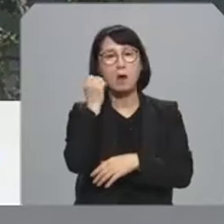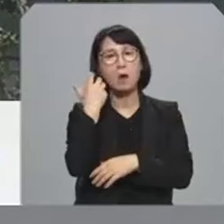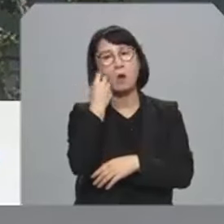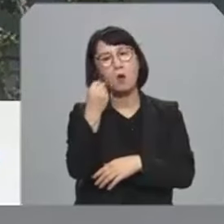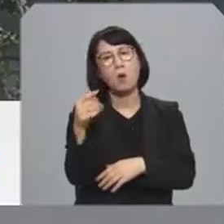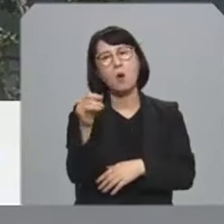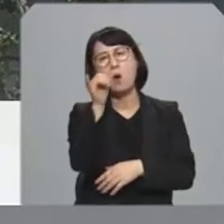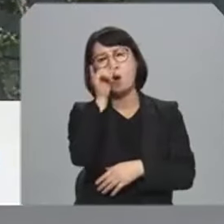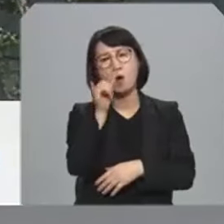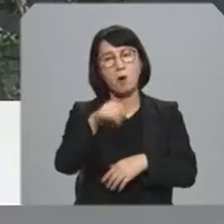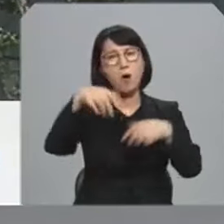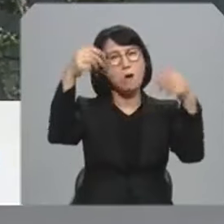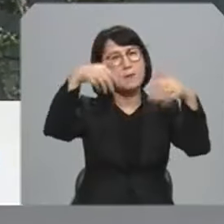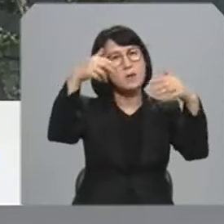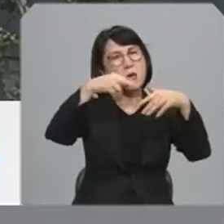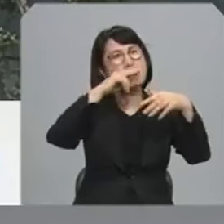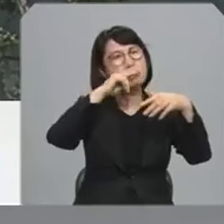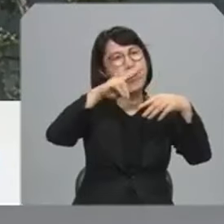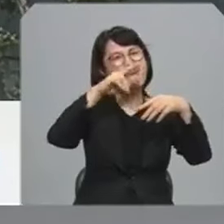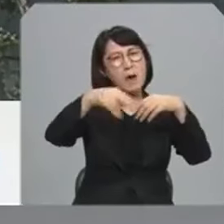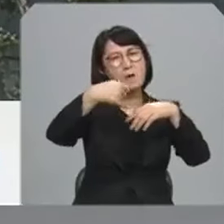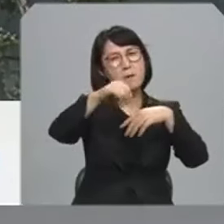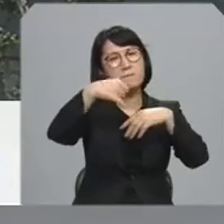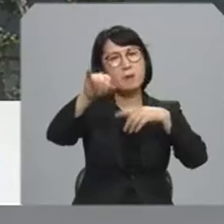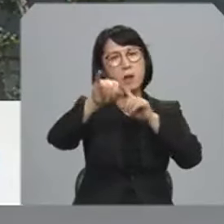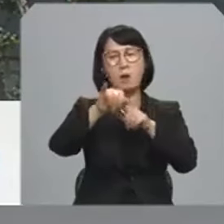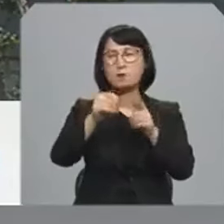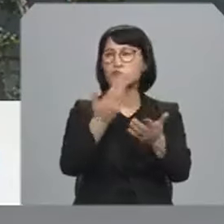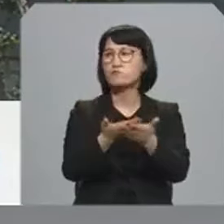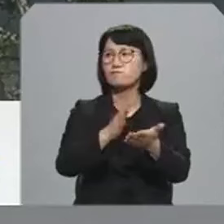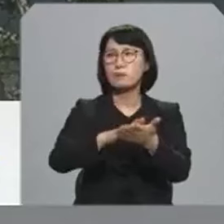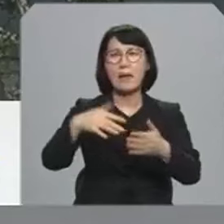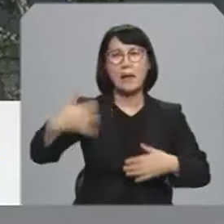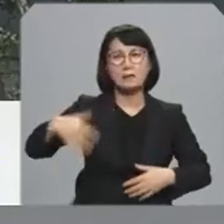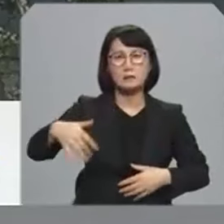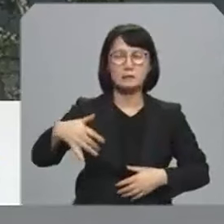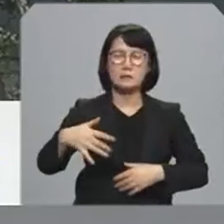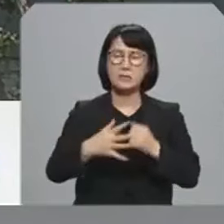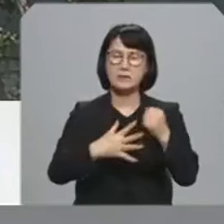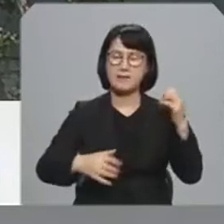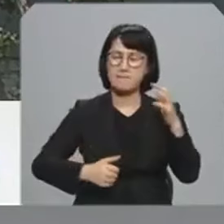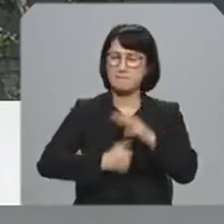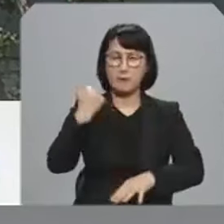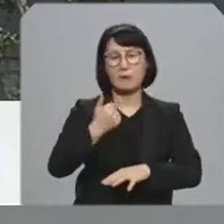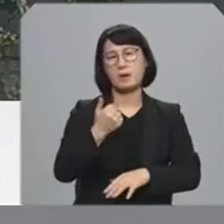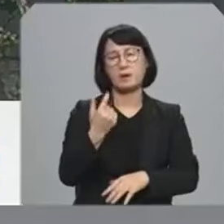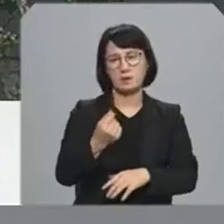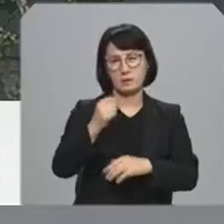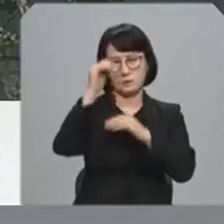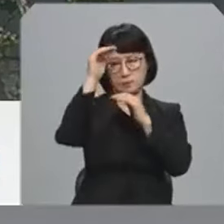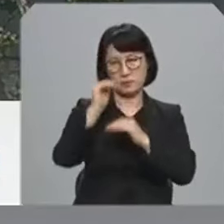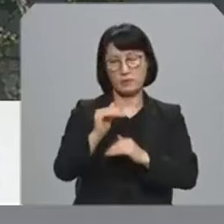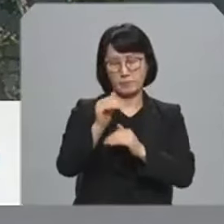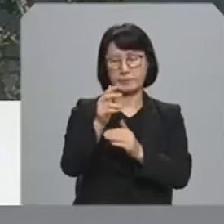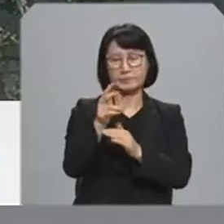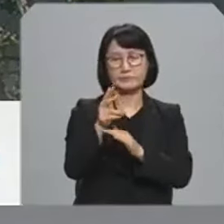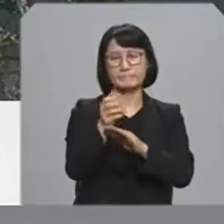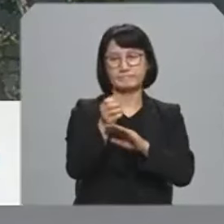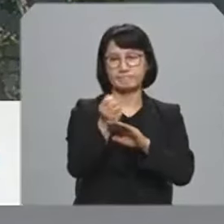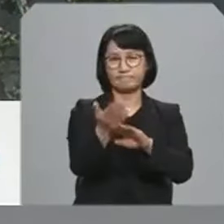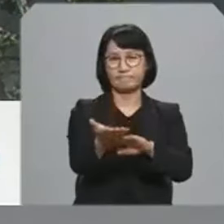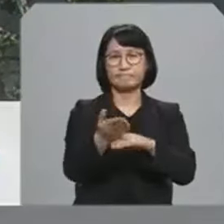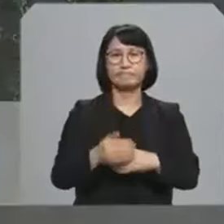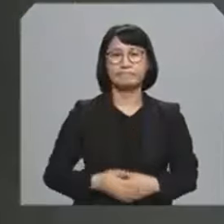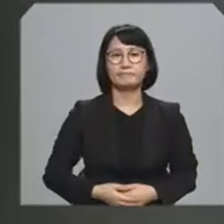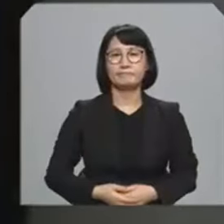각종 하자에도 제대로 된 대책을 내놓고 있지 않다며 분통을 터뜨리고 있습니다. 이지은 기자가 보도합니다.